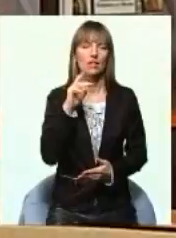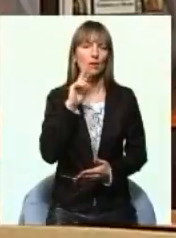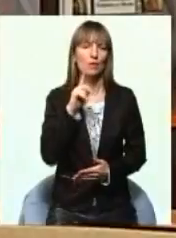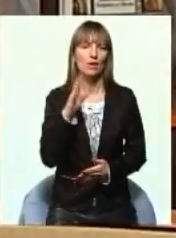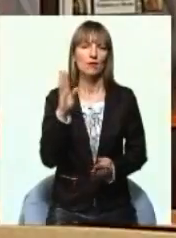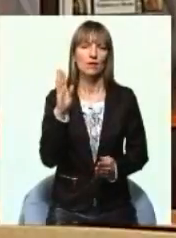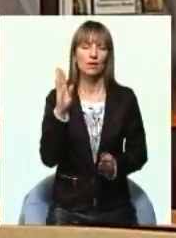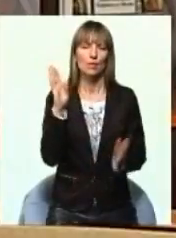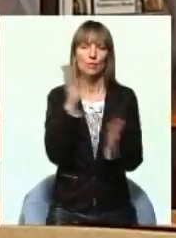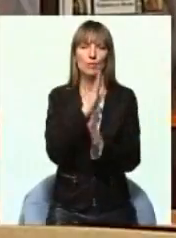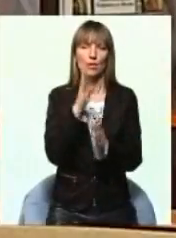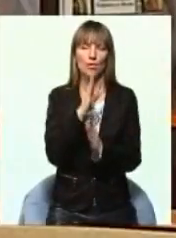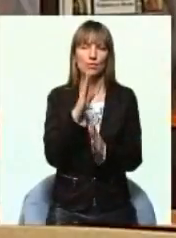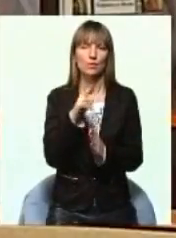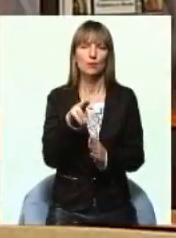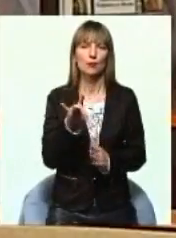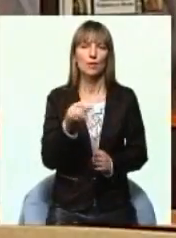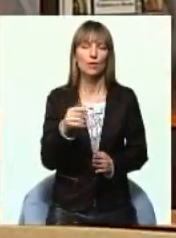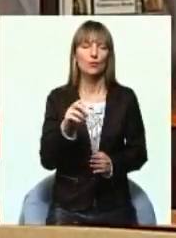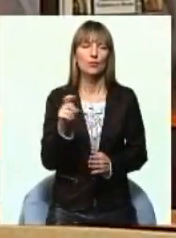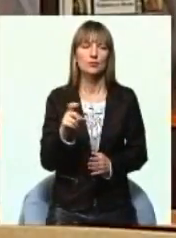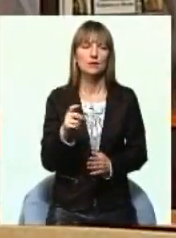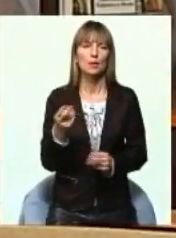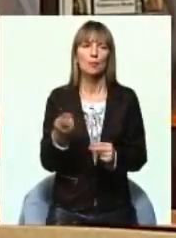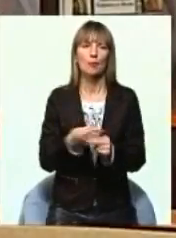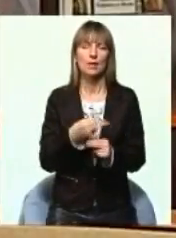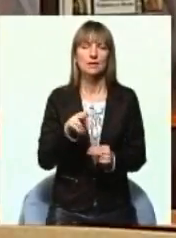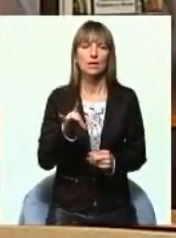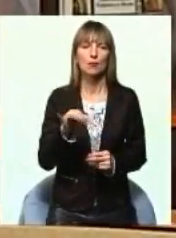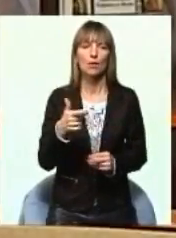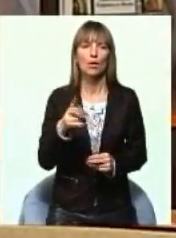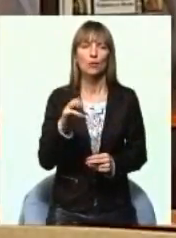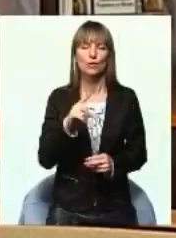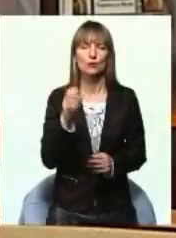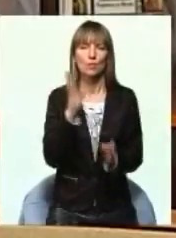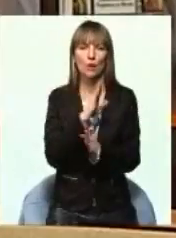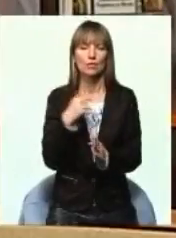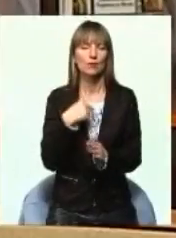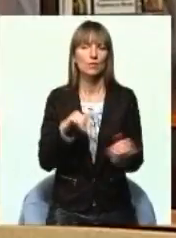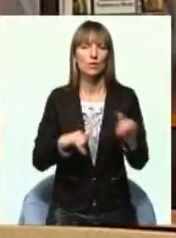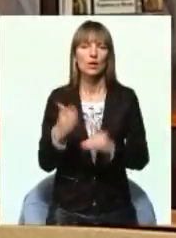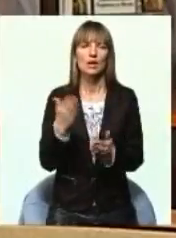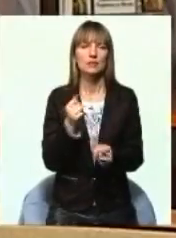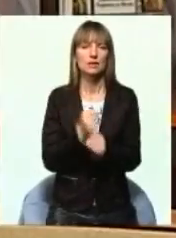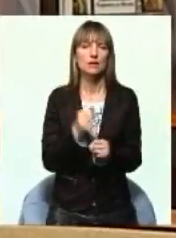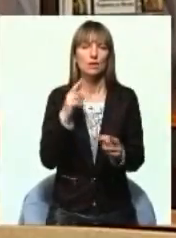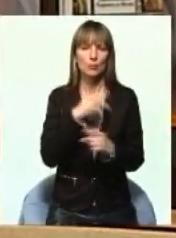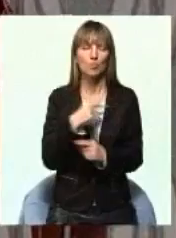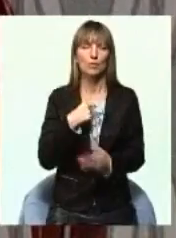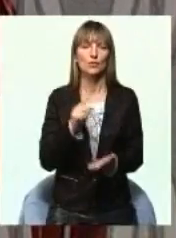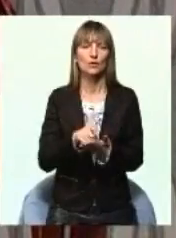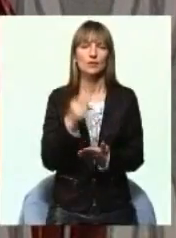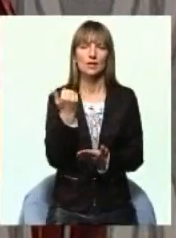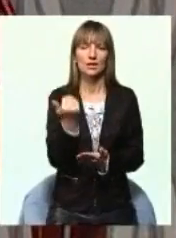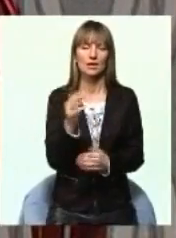їм дякувати, тому що без прогнозу погоди нам нікуди. Але якщо вони дають його неправильно, то ми, звичайно, маємо їх посварити.